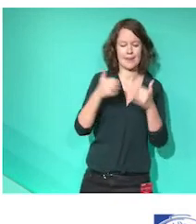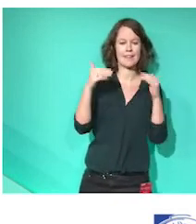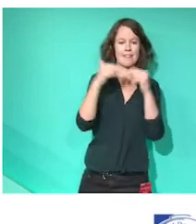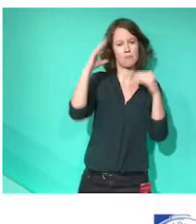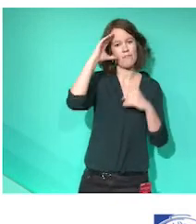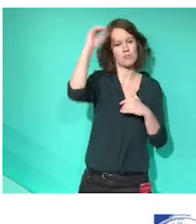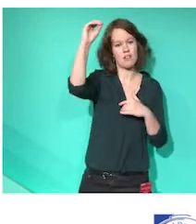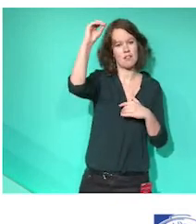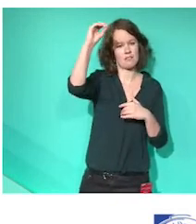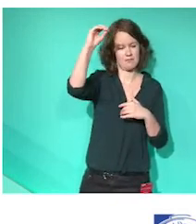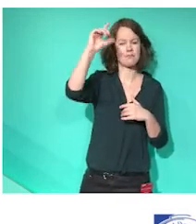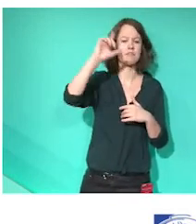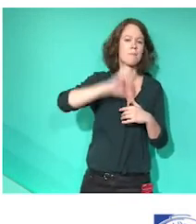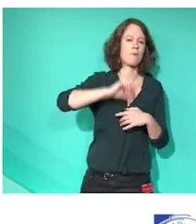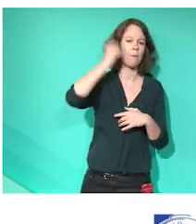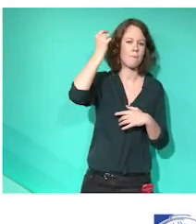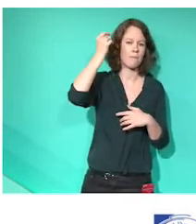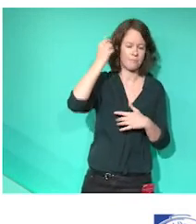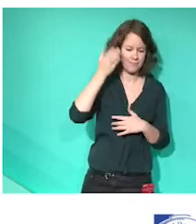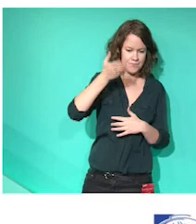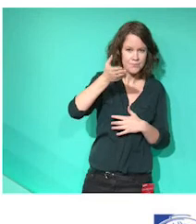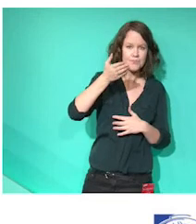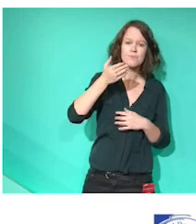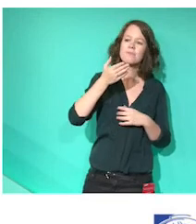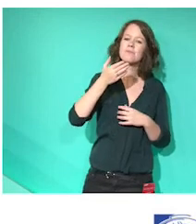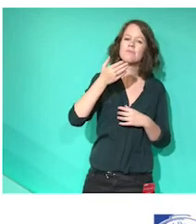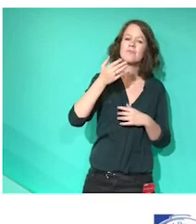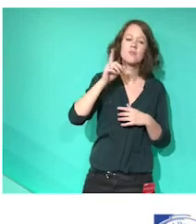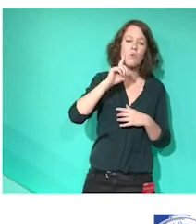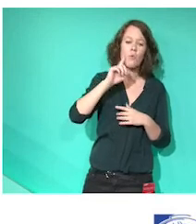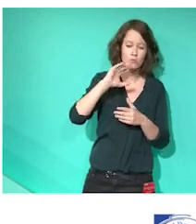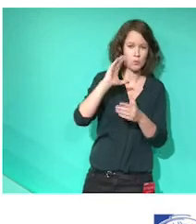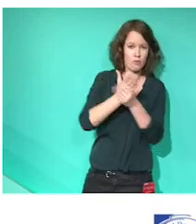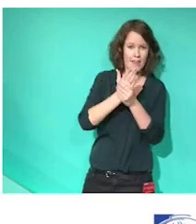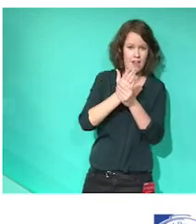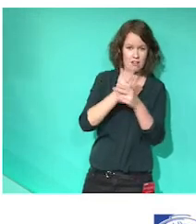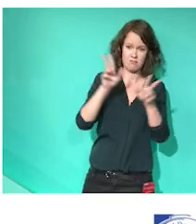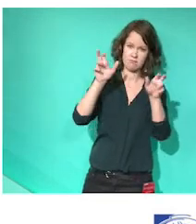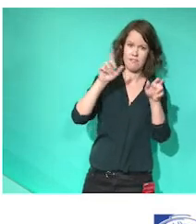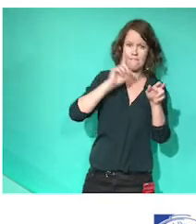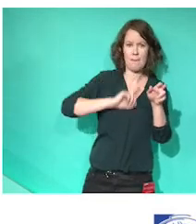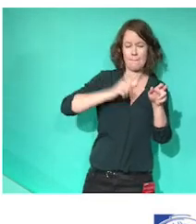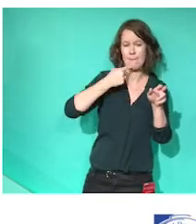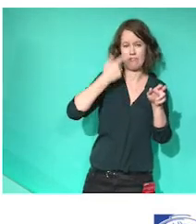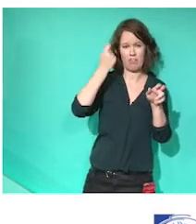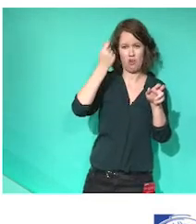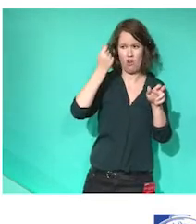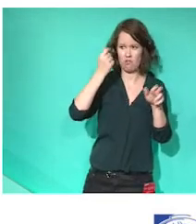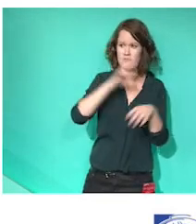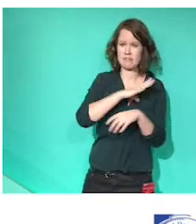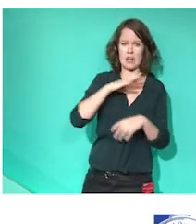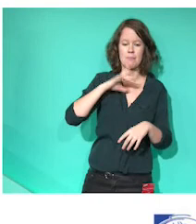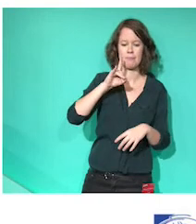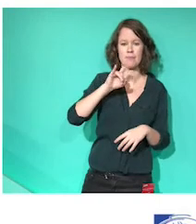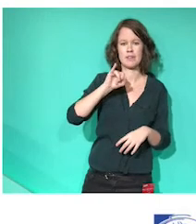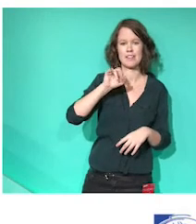l'égalité professionnelle qui va être remis pour le documentaire Les femmes parlent d'argent, carte sur table à Corinne Hirsch, Corinne